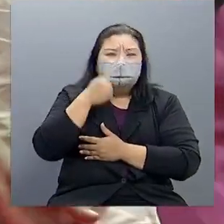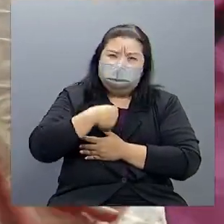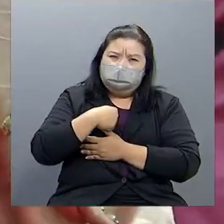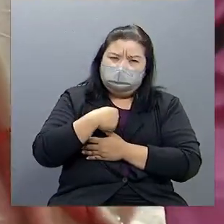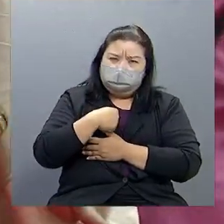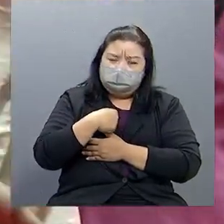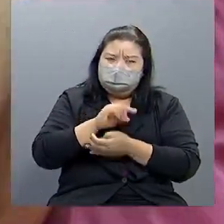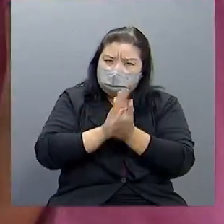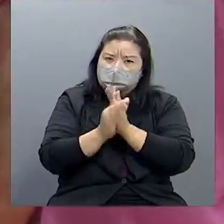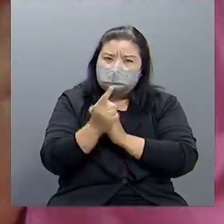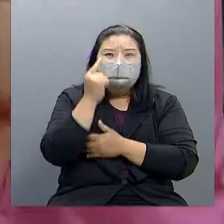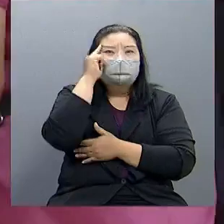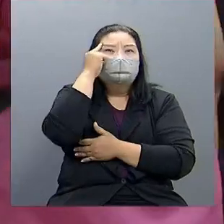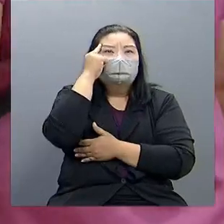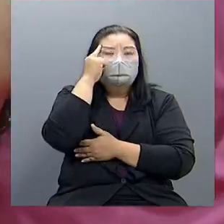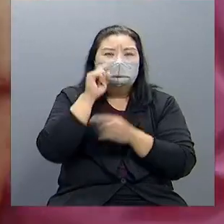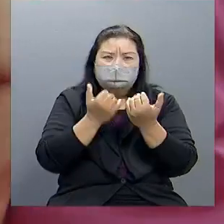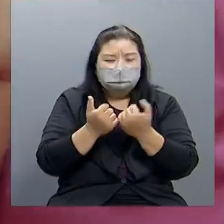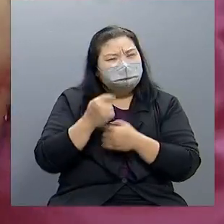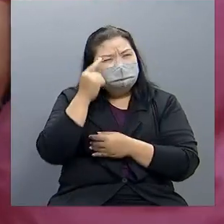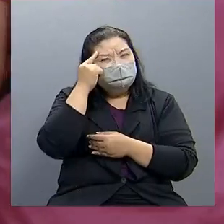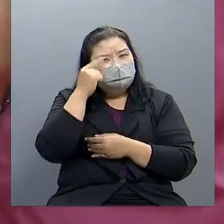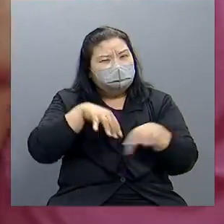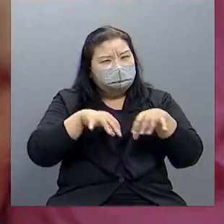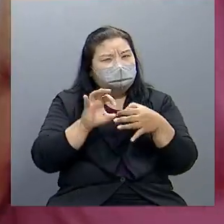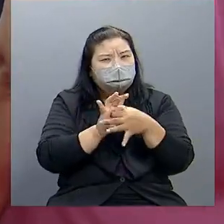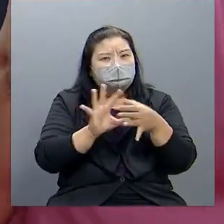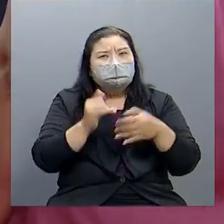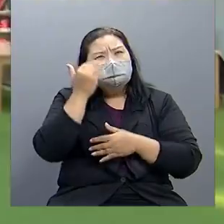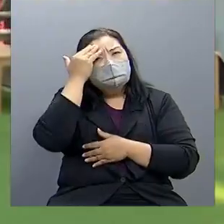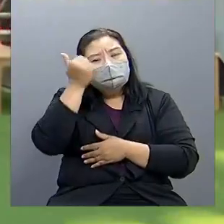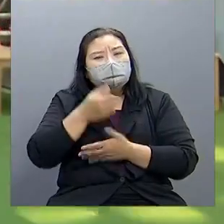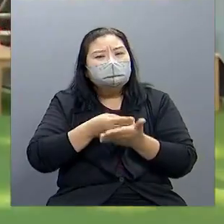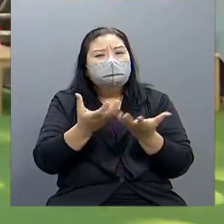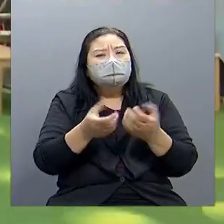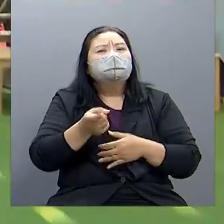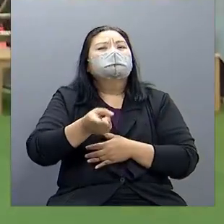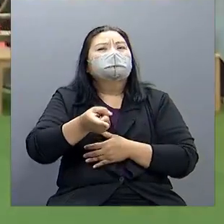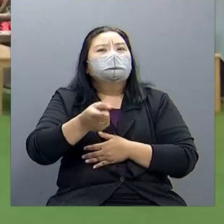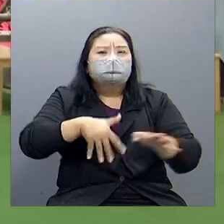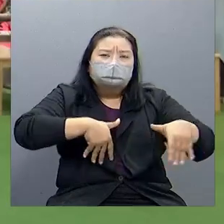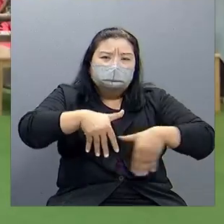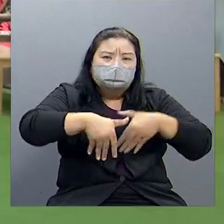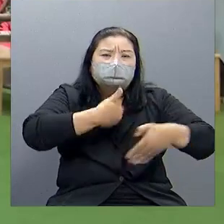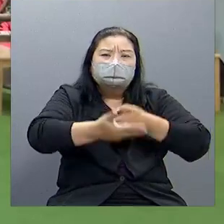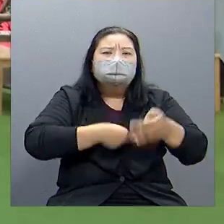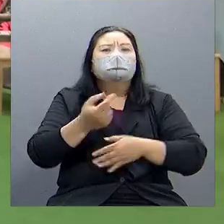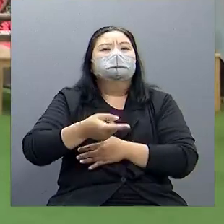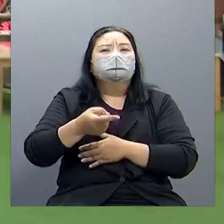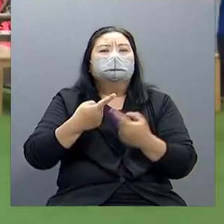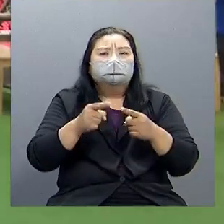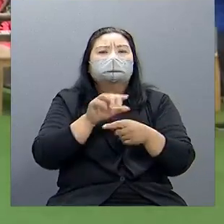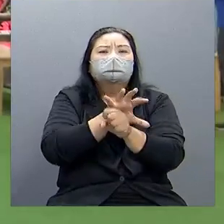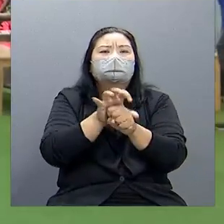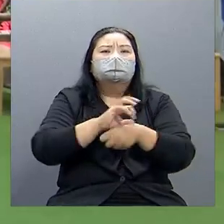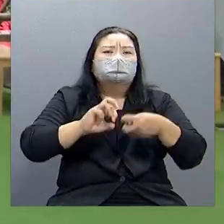การปรับร้านอาจจะไม่มีผลมากนักเนื่องจากว่าลูกค้าก็เป็นกลุ่มเดิมๆค่ะอยู่ในชุมชนส่วนปัญหาโควิด-19 นะคะก็ทำให้ยอดขายลดลง